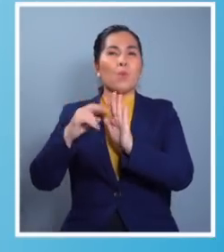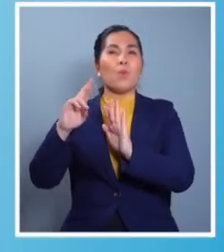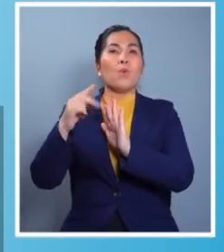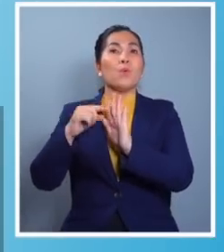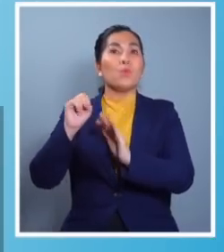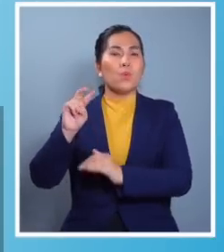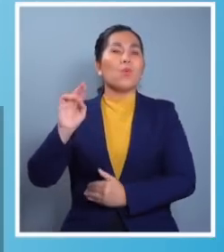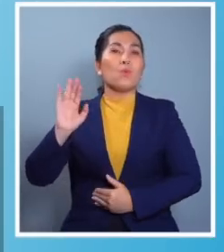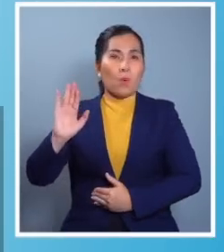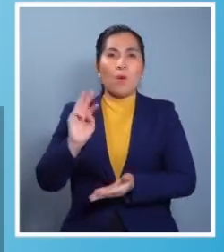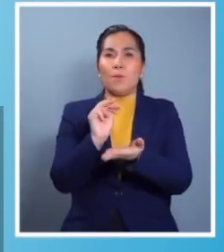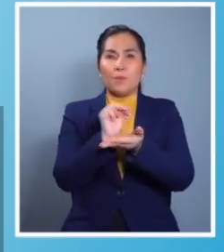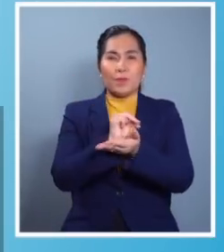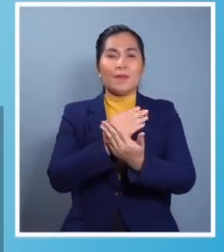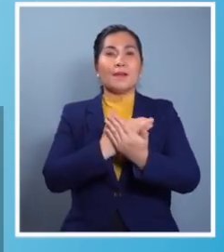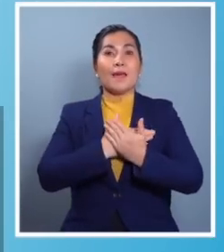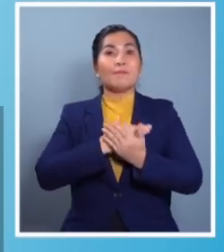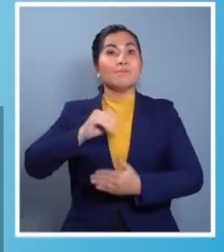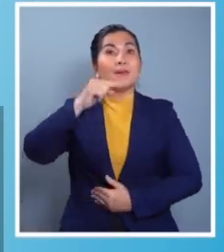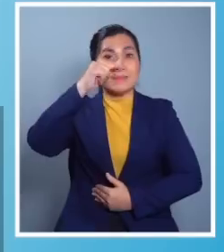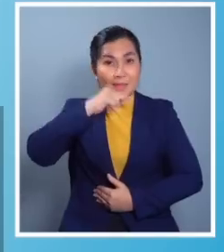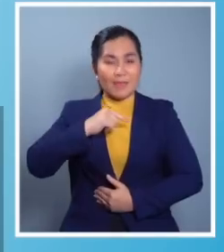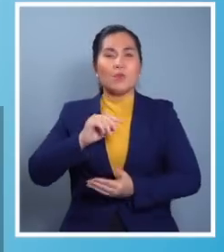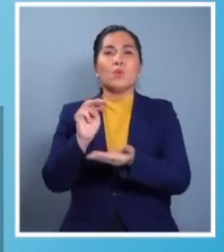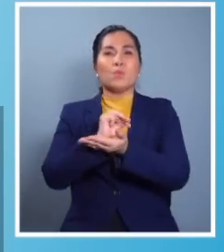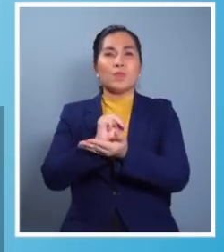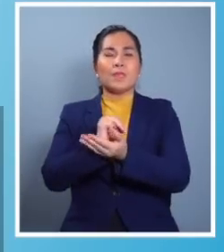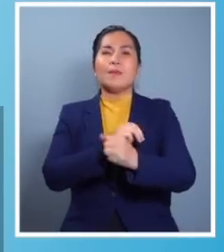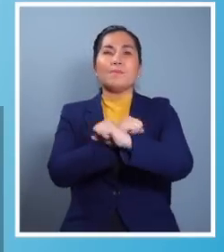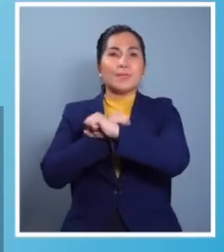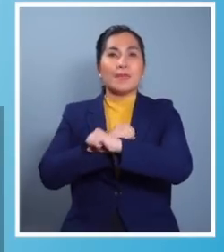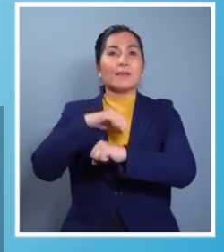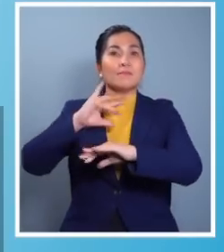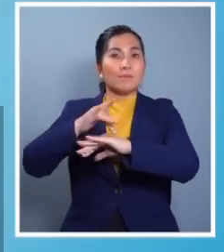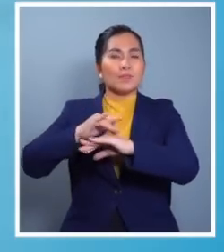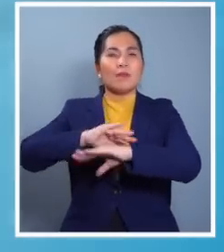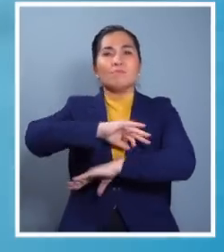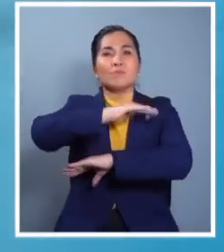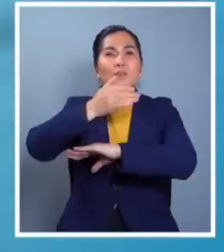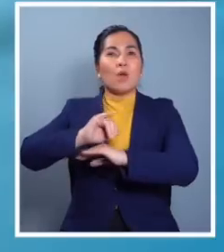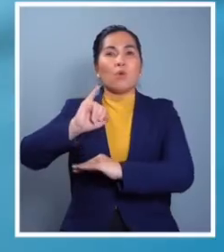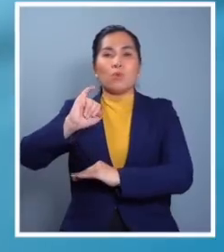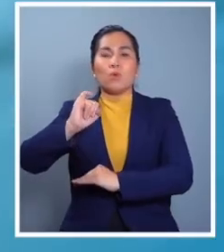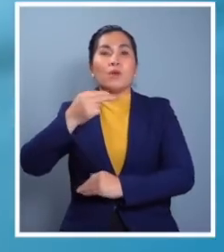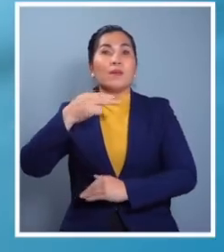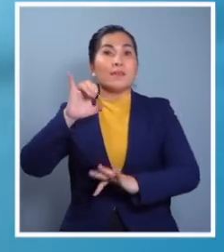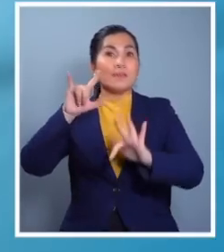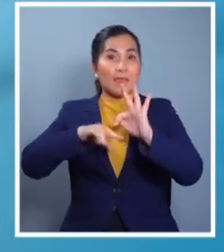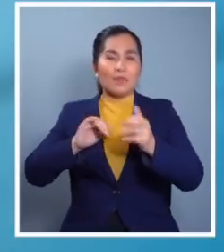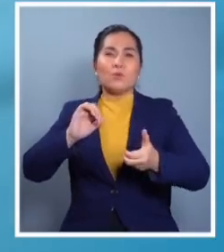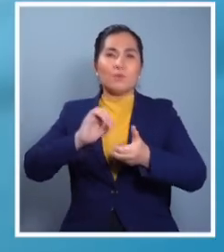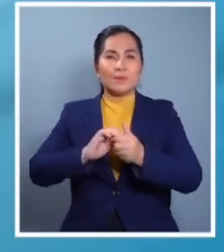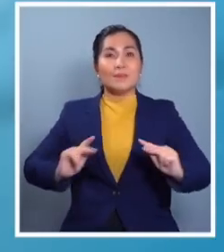นท์มูลนิธิรักเมืองไทยและมูลนิธิพิทักษ์อุทยานแห่งชาติเขาใหญ่ร่วมกับกระทรวงศึกษาธิ